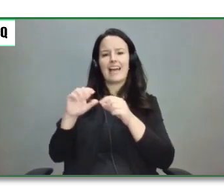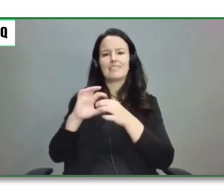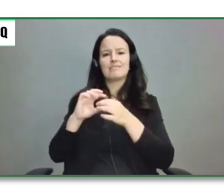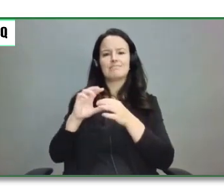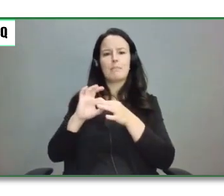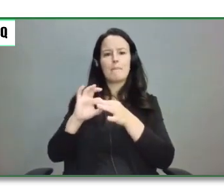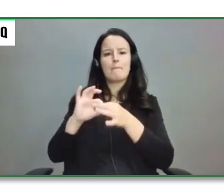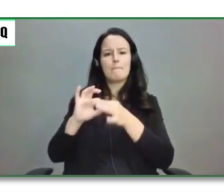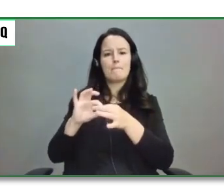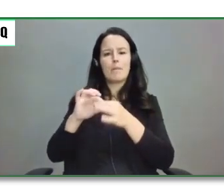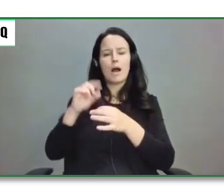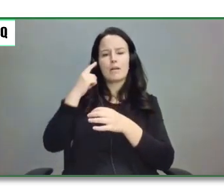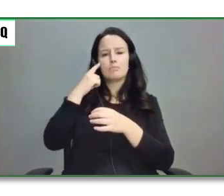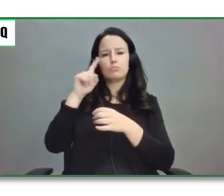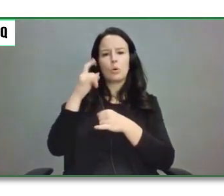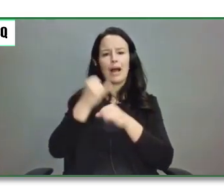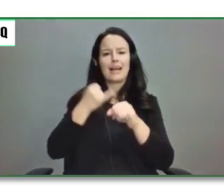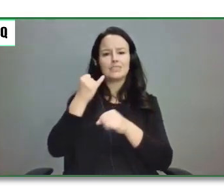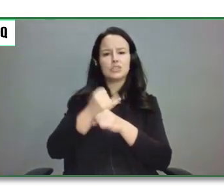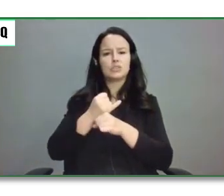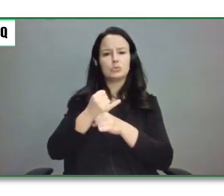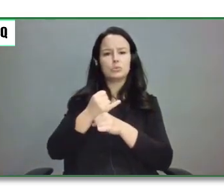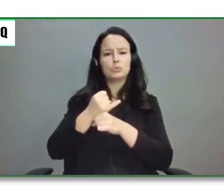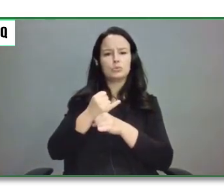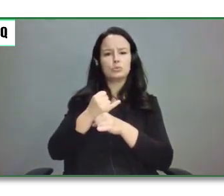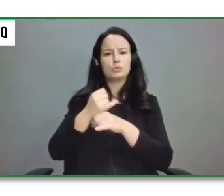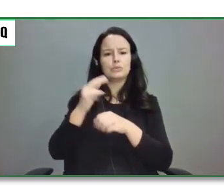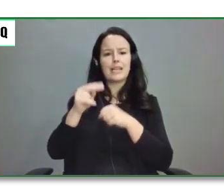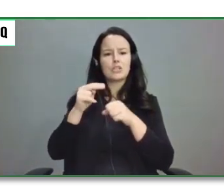pour les aveugles comme mode de paiement.